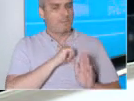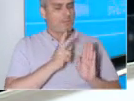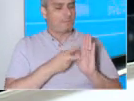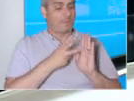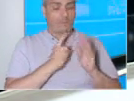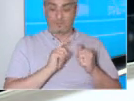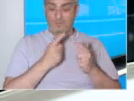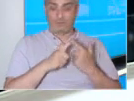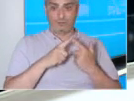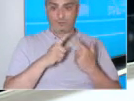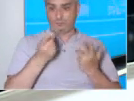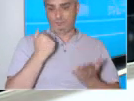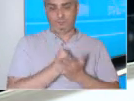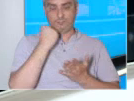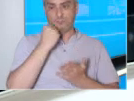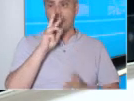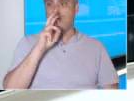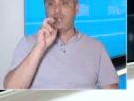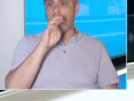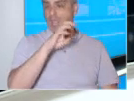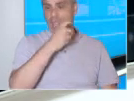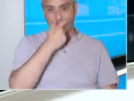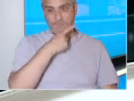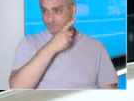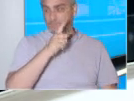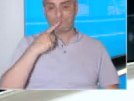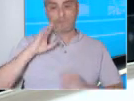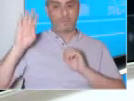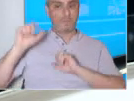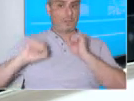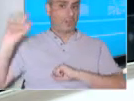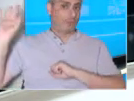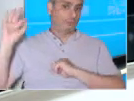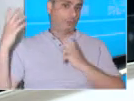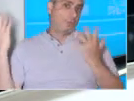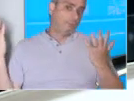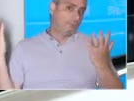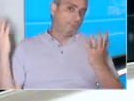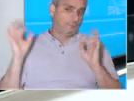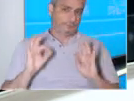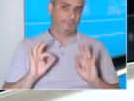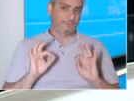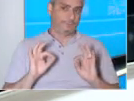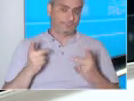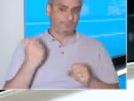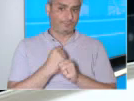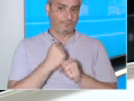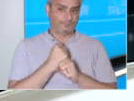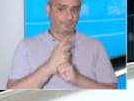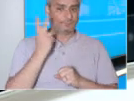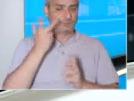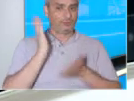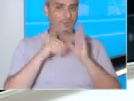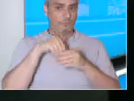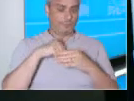א', כי מי שנתן הכשר לרם זה נתניהו, אתה בעצם אומר שההתנהלות של נתניהו, במפורש או במשתמע, גורמת לכך שתהיה